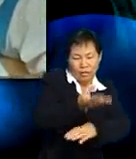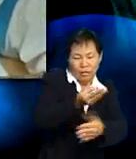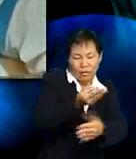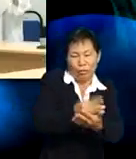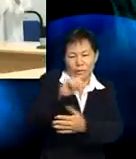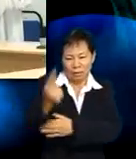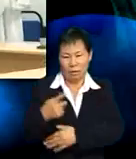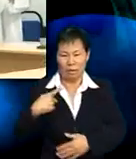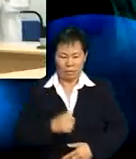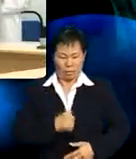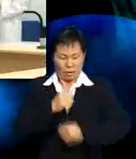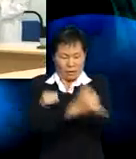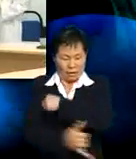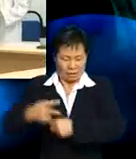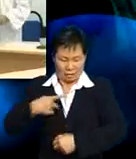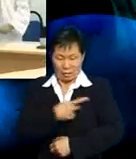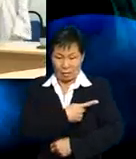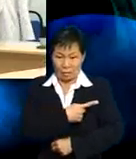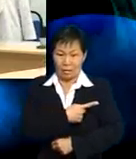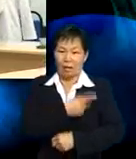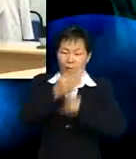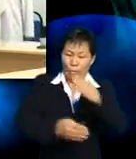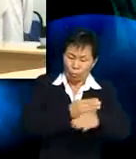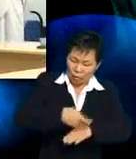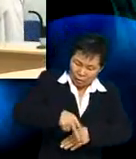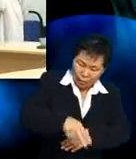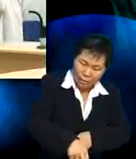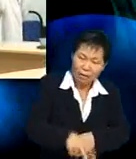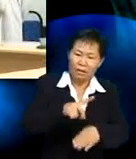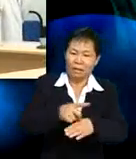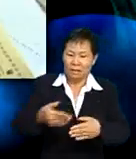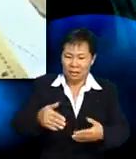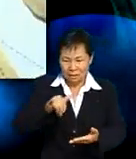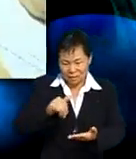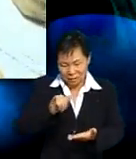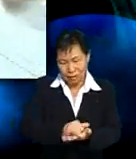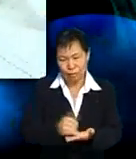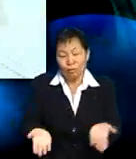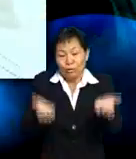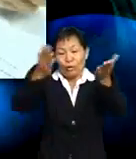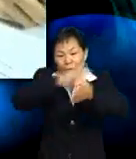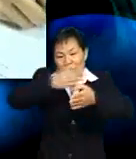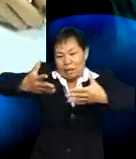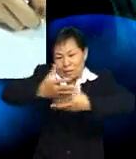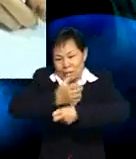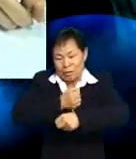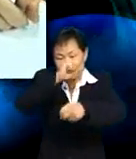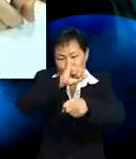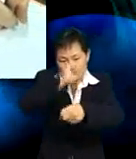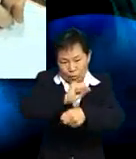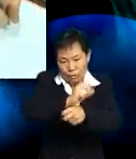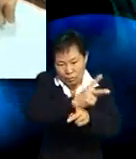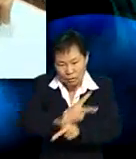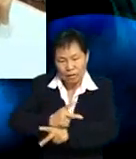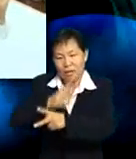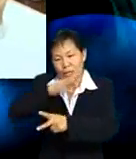Kita harus berbangga dengan negara kita sendiri, di mana bumi dipijak, di situ langit dijunjung. Kesimpulannya, tugas menjaga ibu